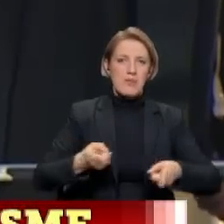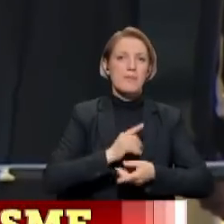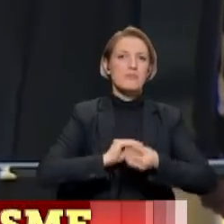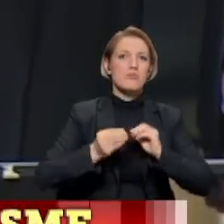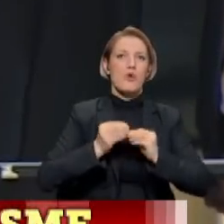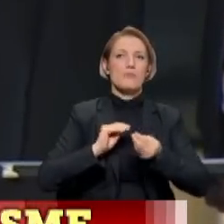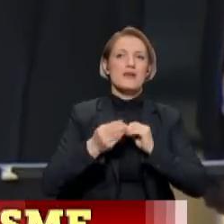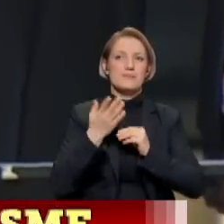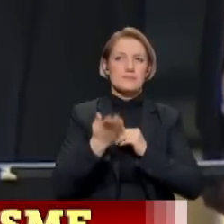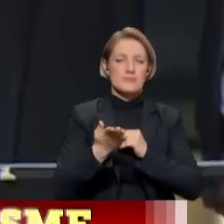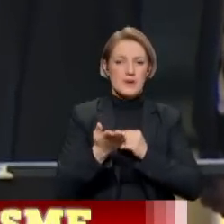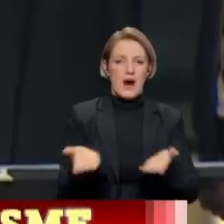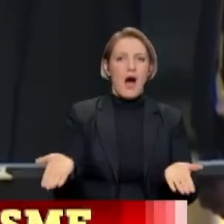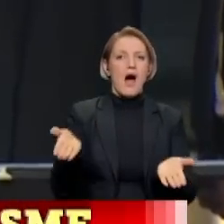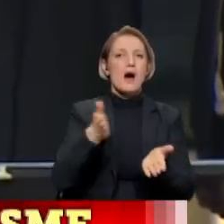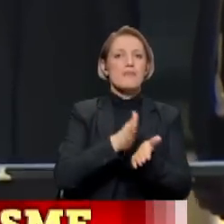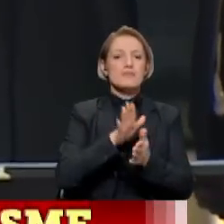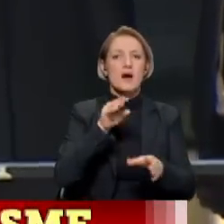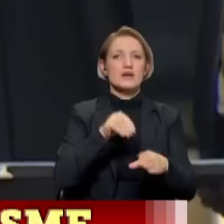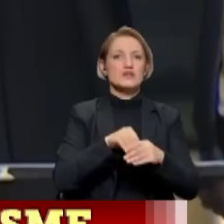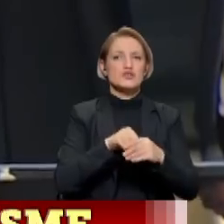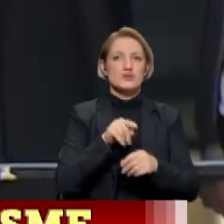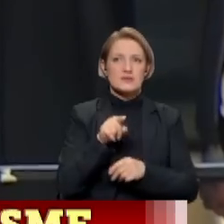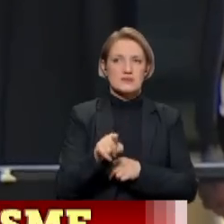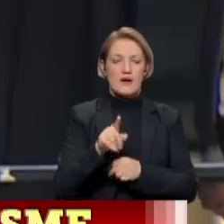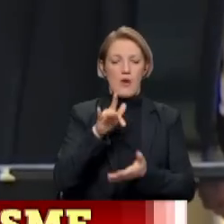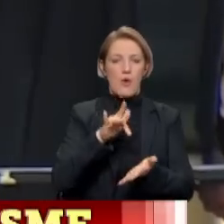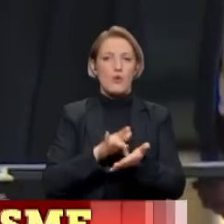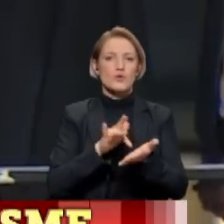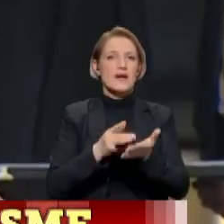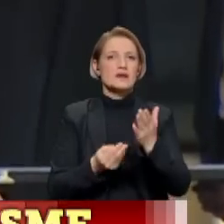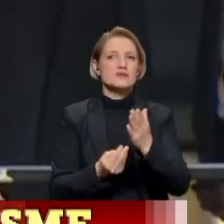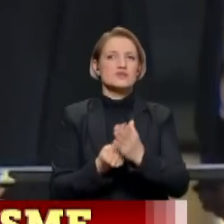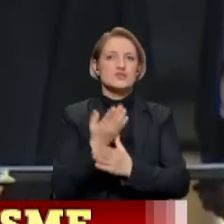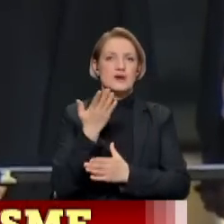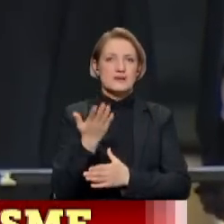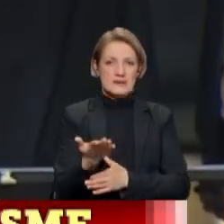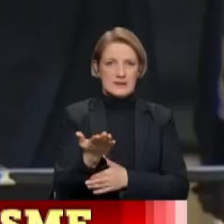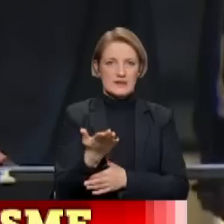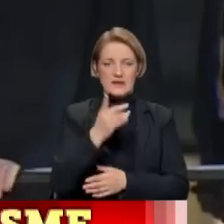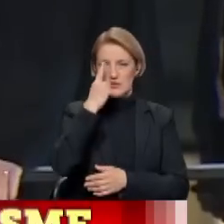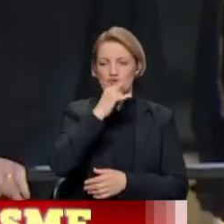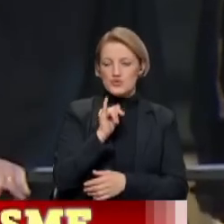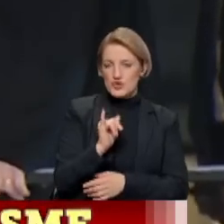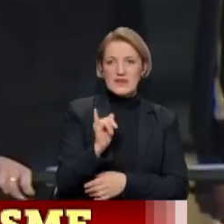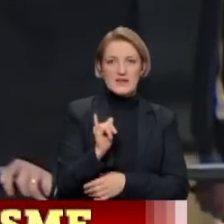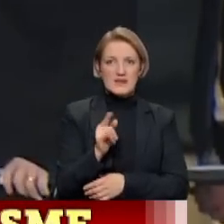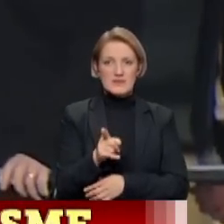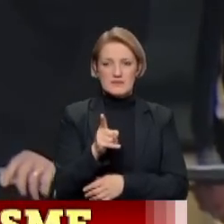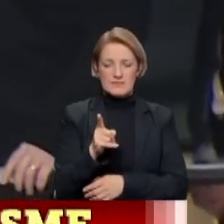sorunun üstünü kapatmak için ortaya koydukları çirkin bir